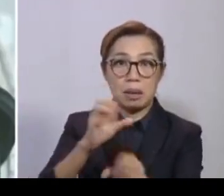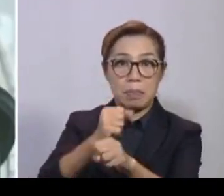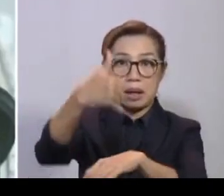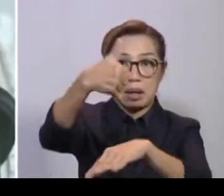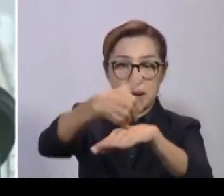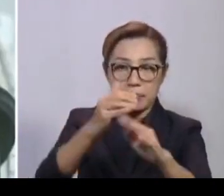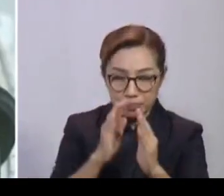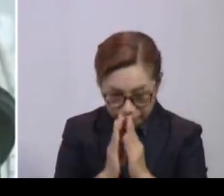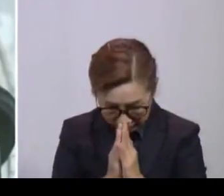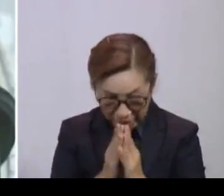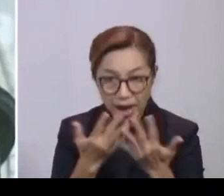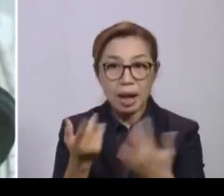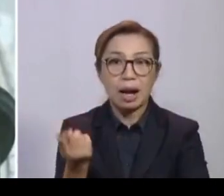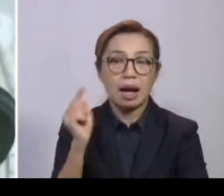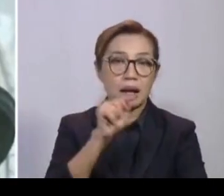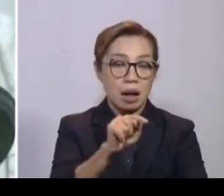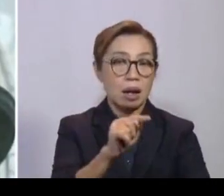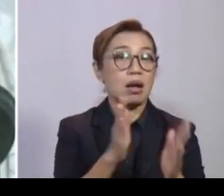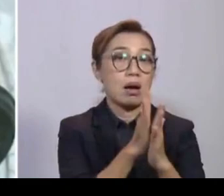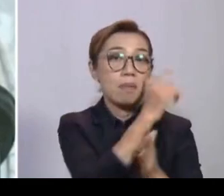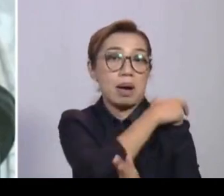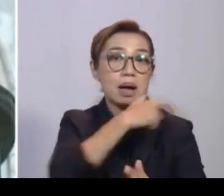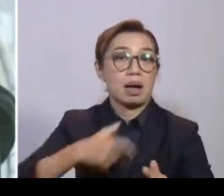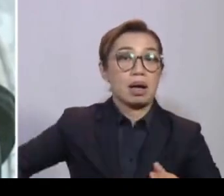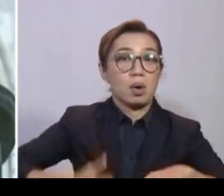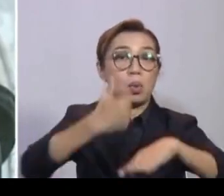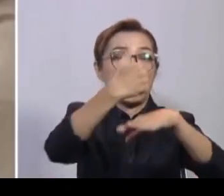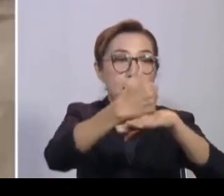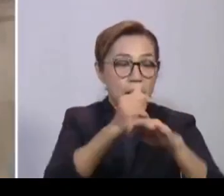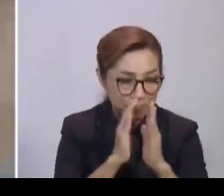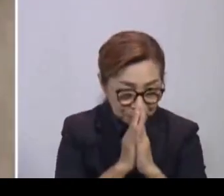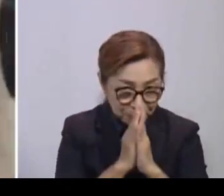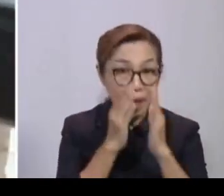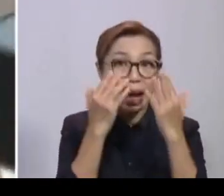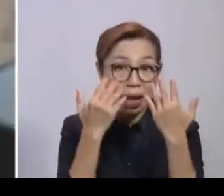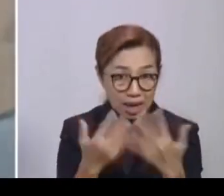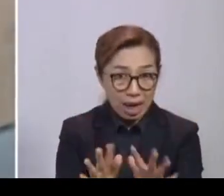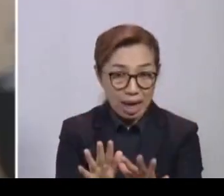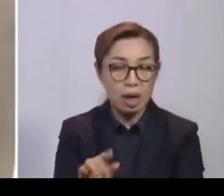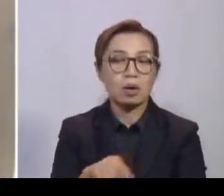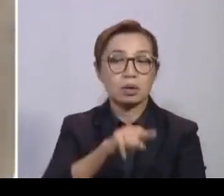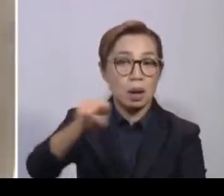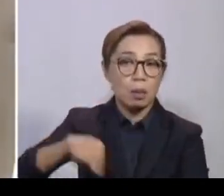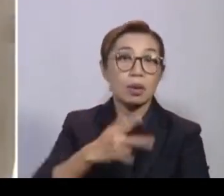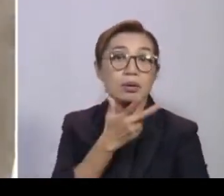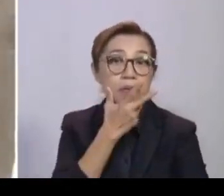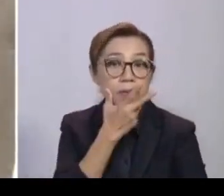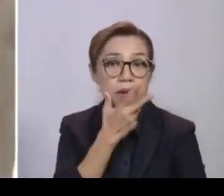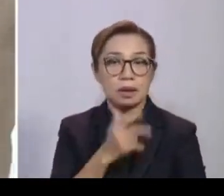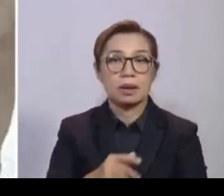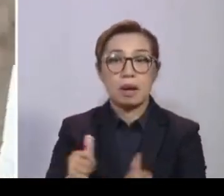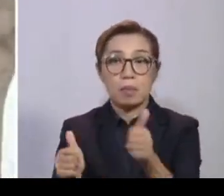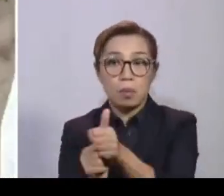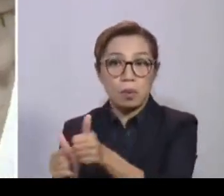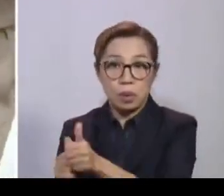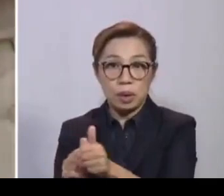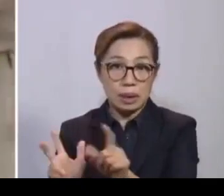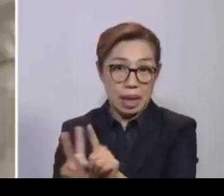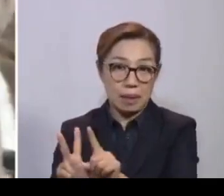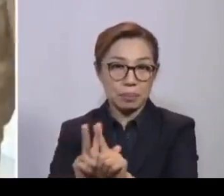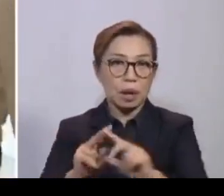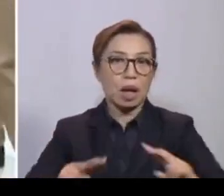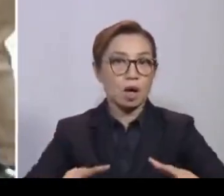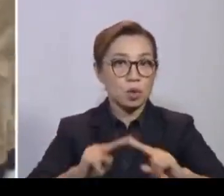กราบถวายสักการะสมเด็จพระสังฆราชด้วยนอกจากนี้นายอนุทินและรัฐมนตรีช่วยก็ได้เข้าไปที่กระทรวงมหาดไทย